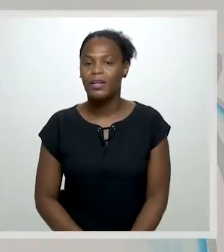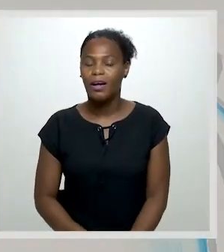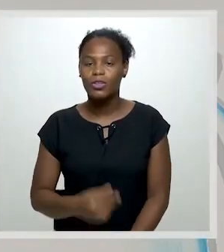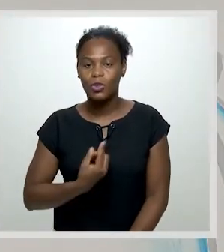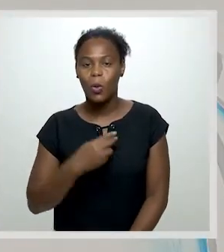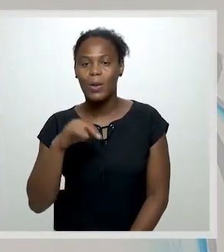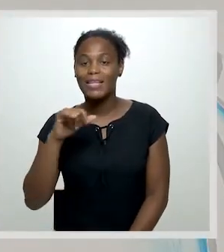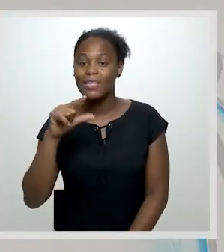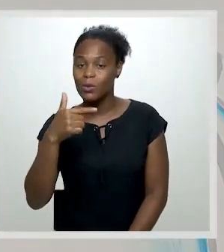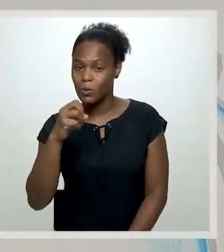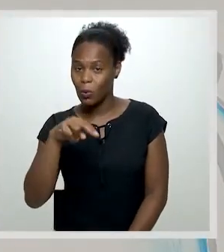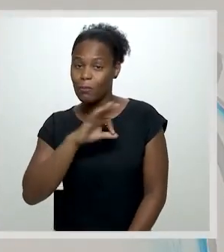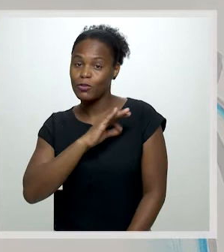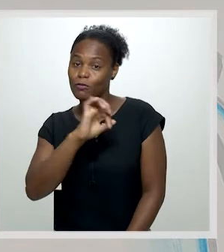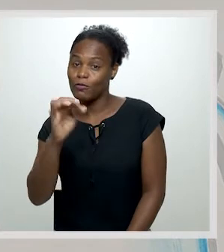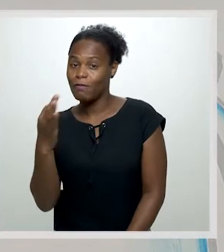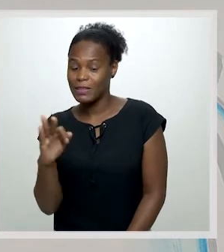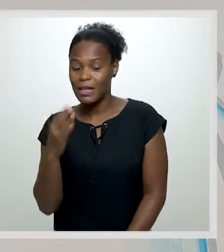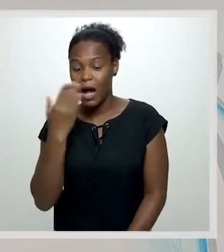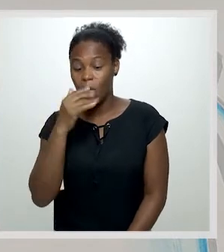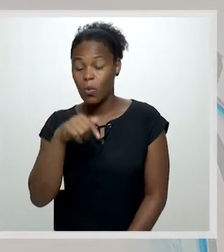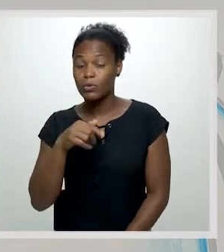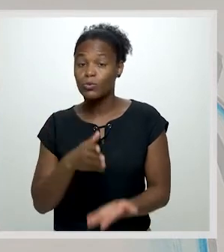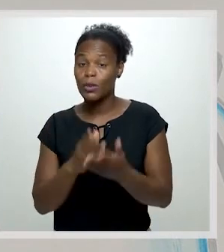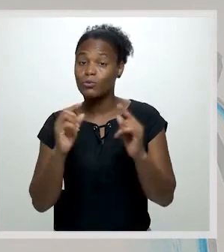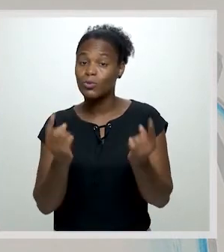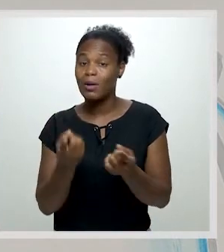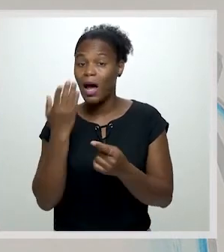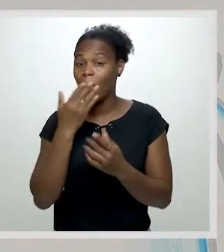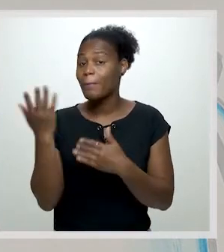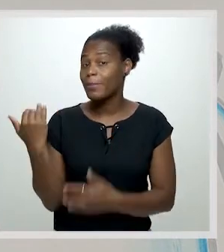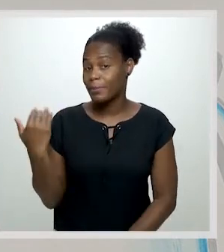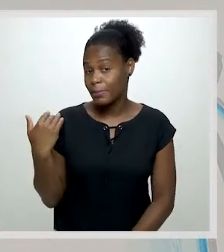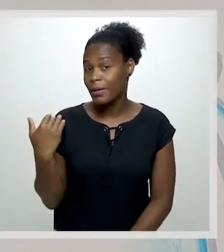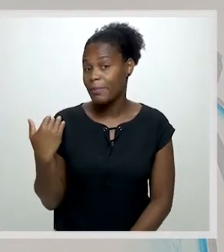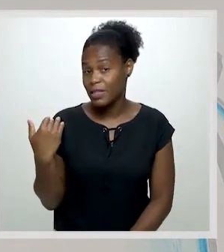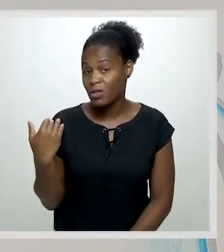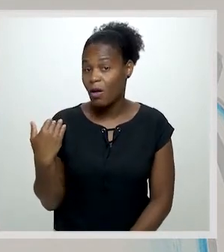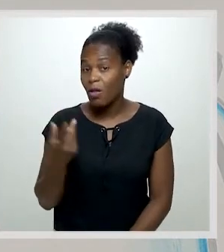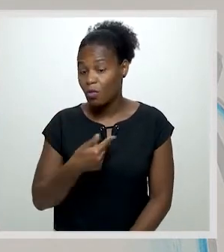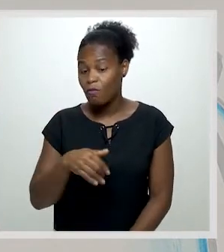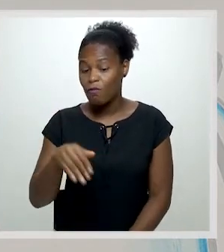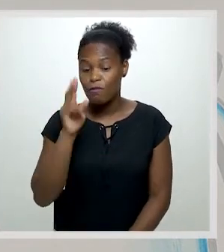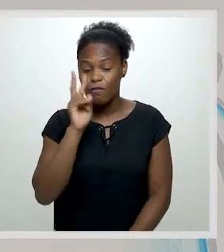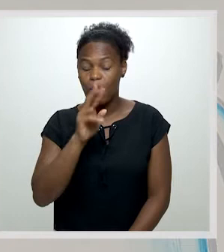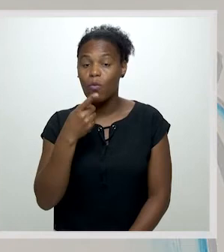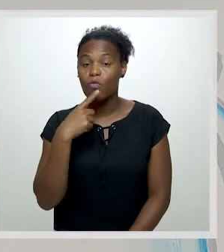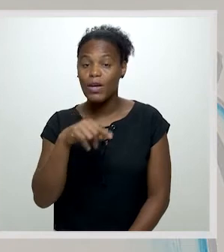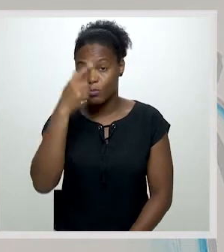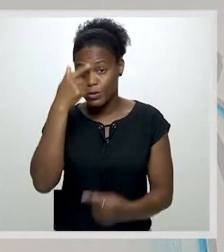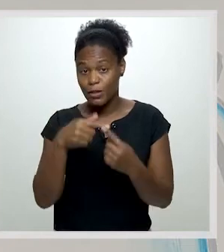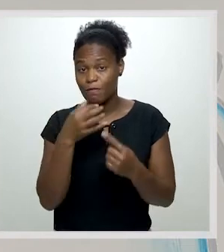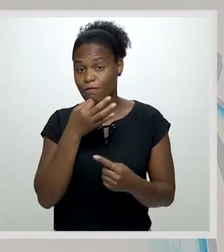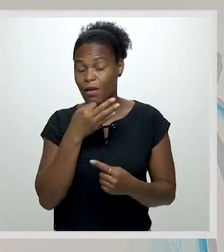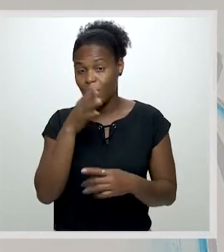Et pour le cours d'aujourd'hui, nous allons continuer le sommaire du cours précédent. C'est-à-dire que nous allons revoir l'objectif parler des